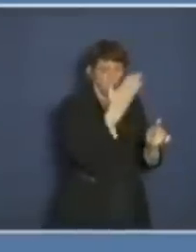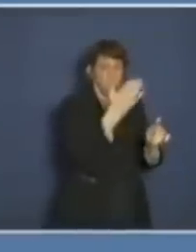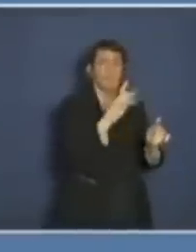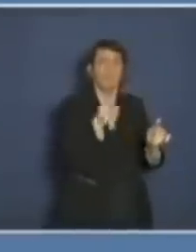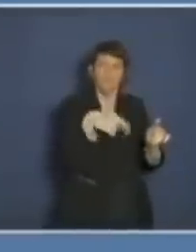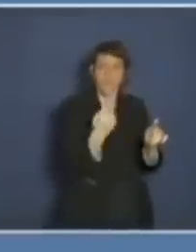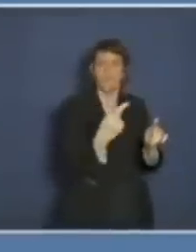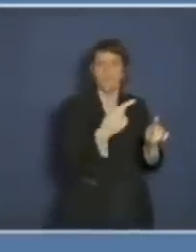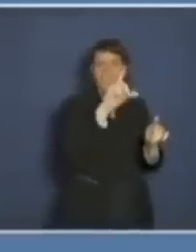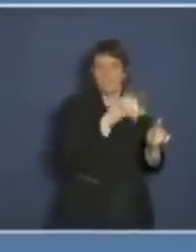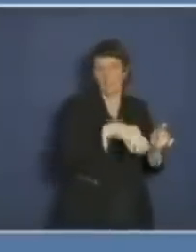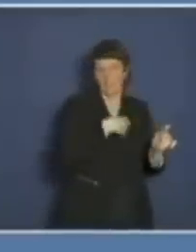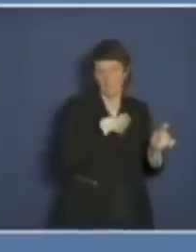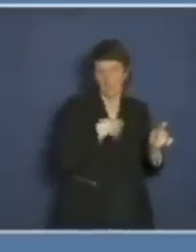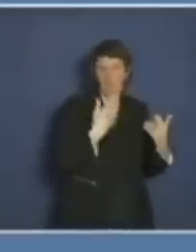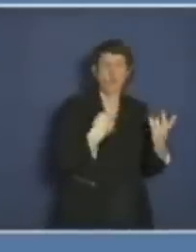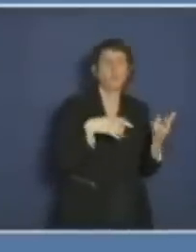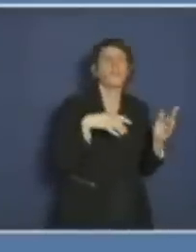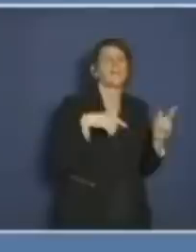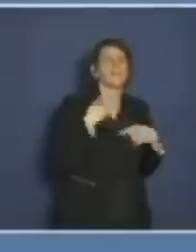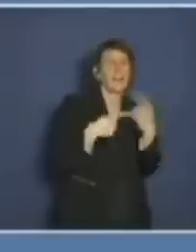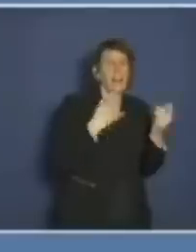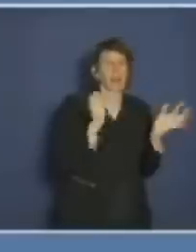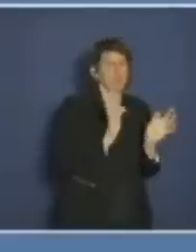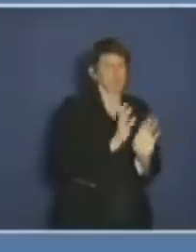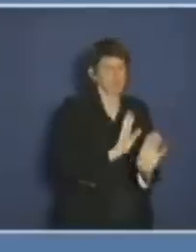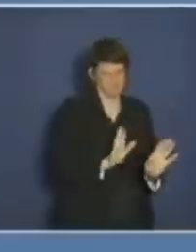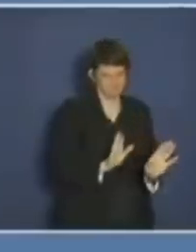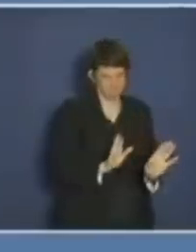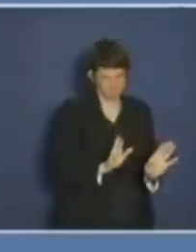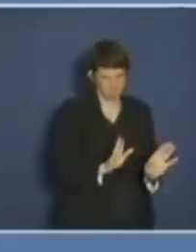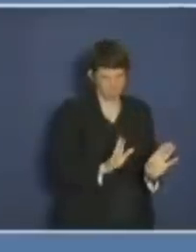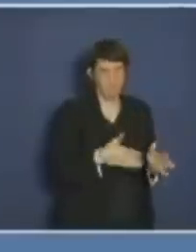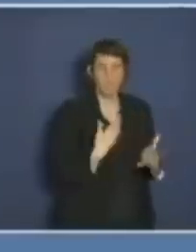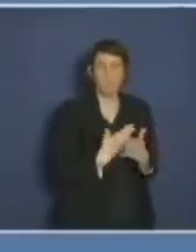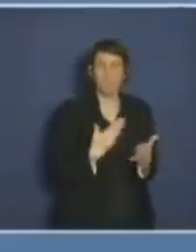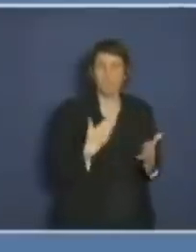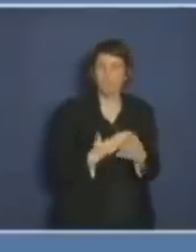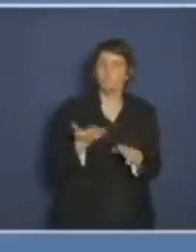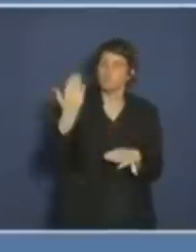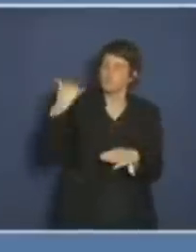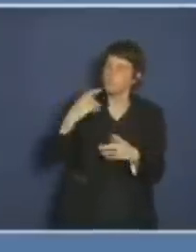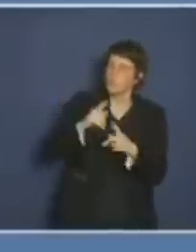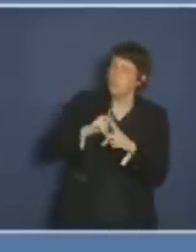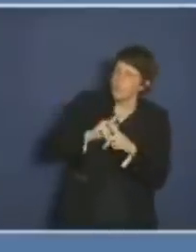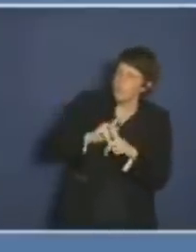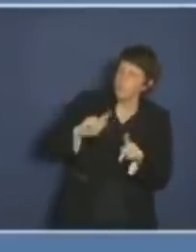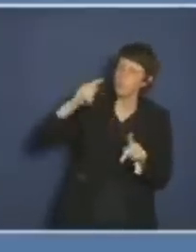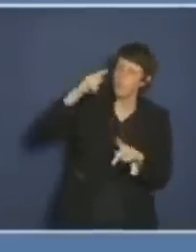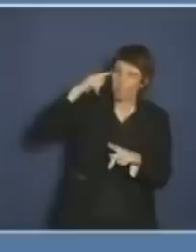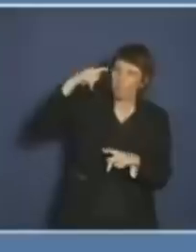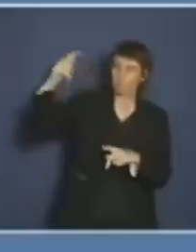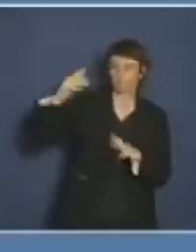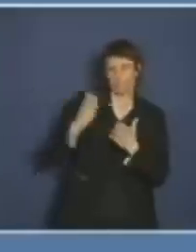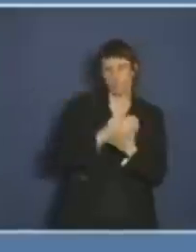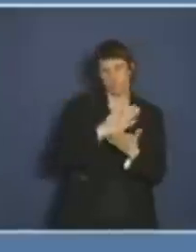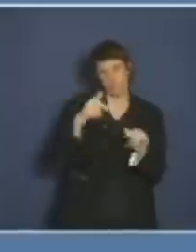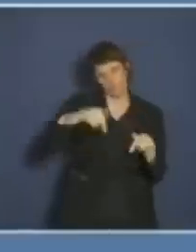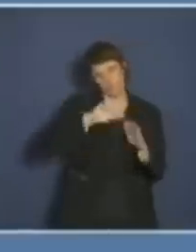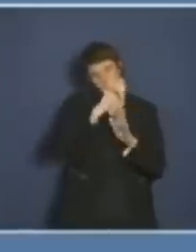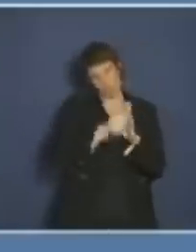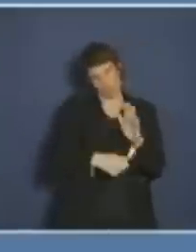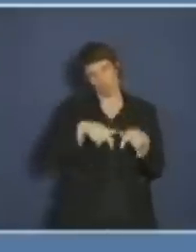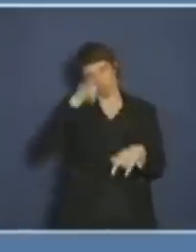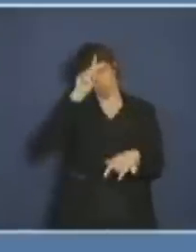weniger sind, sie zweitens nicht mehr so schlimm verlaufen. Das heißt, das war eine bewusste Entscheidung der Priorisierung in Deutschland.